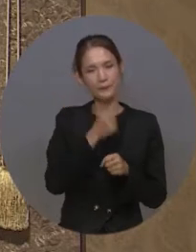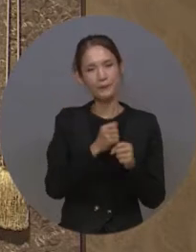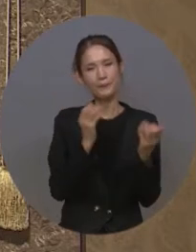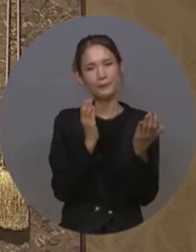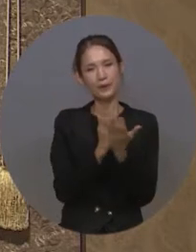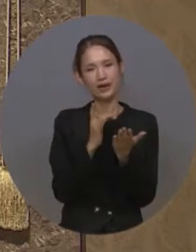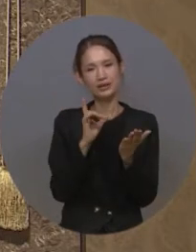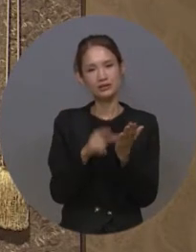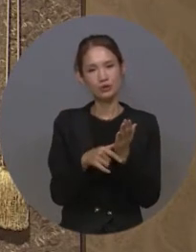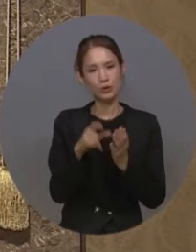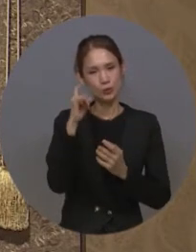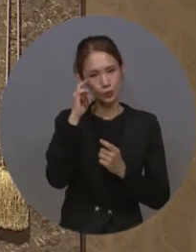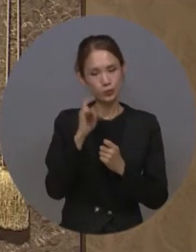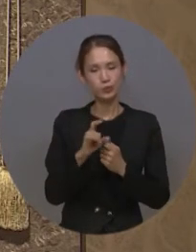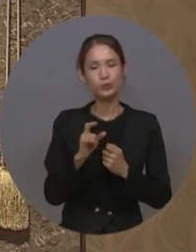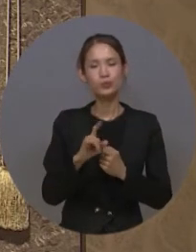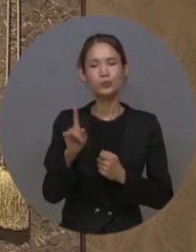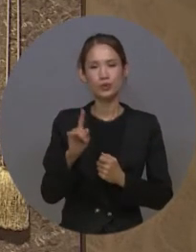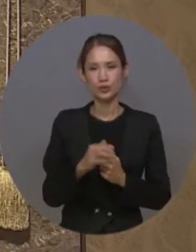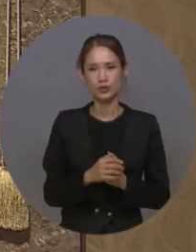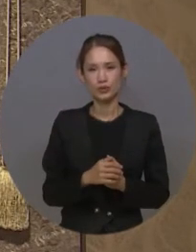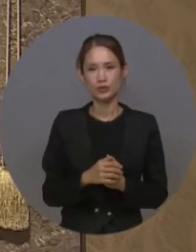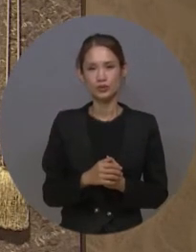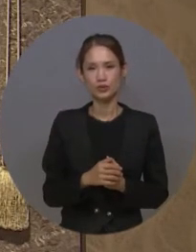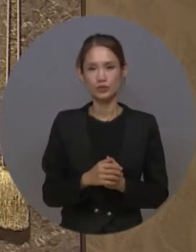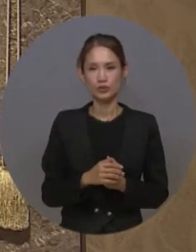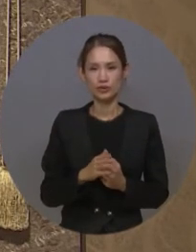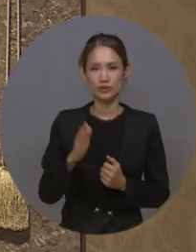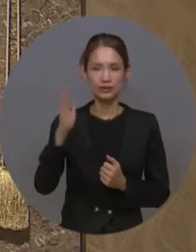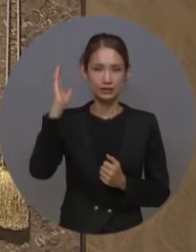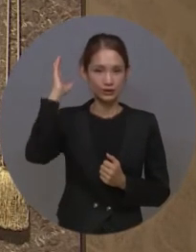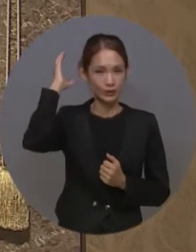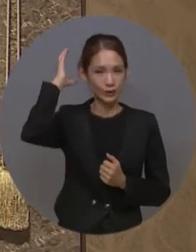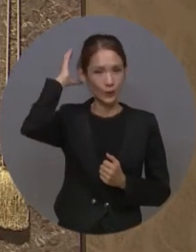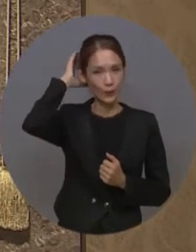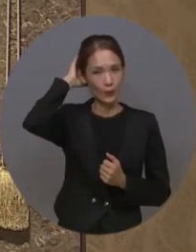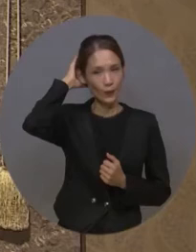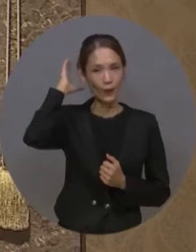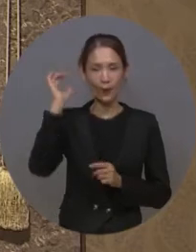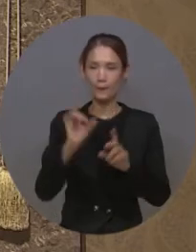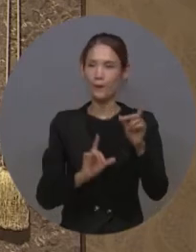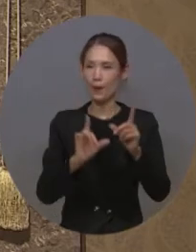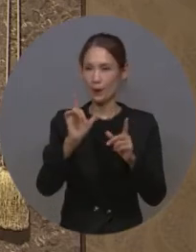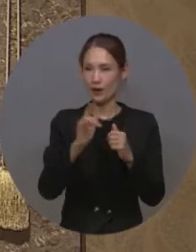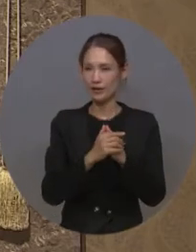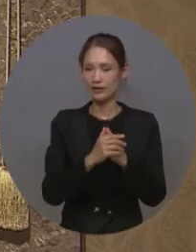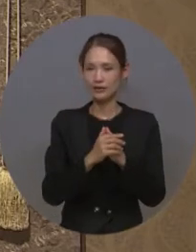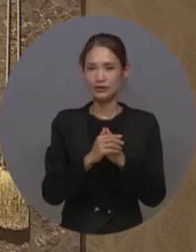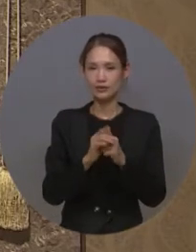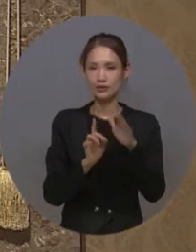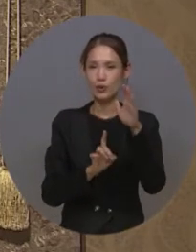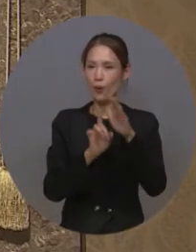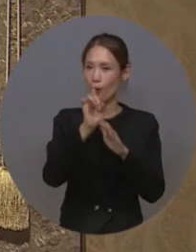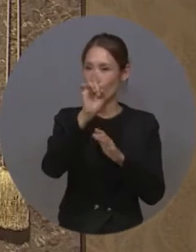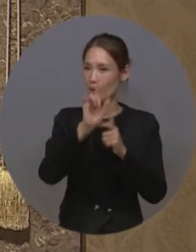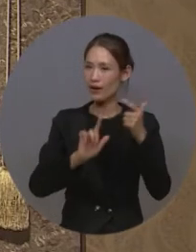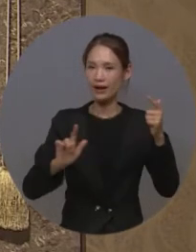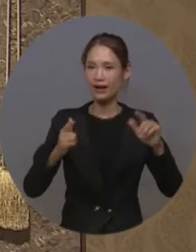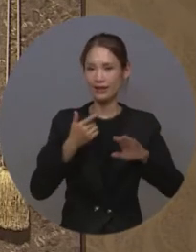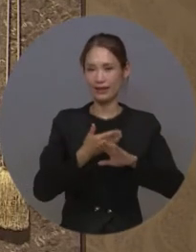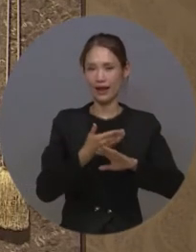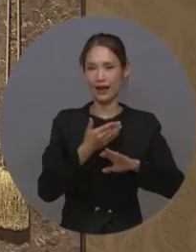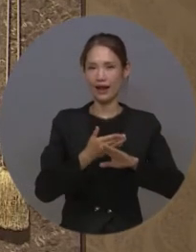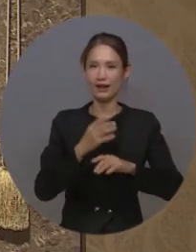뭔 줄 아세요 어떤 것인가요 작 유통 수의 형태에 따라서 머리 높이 니까 전혀 달라지게 됩니다